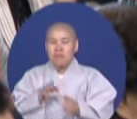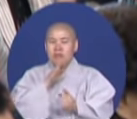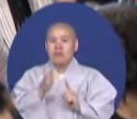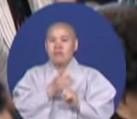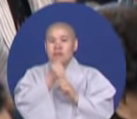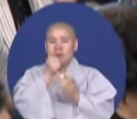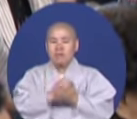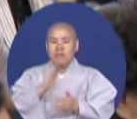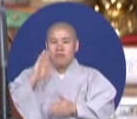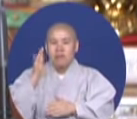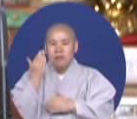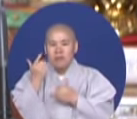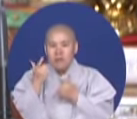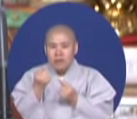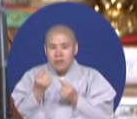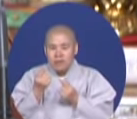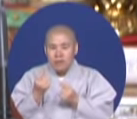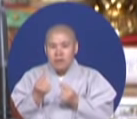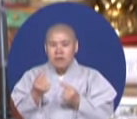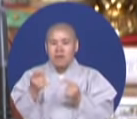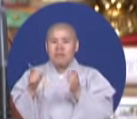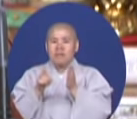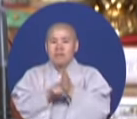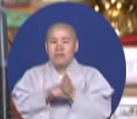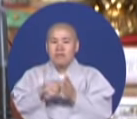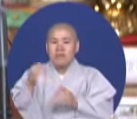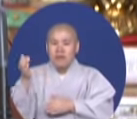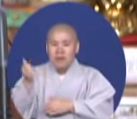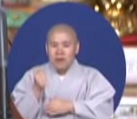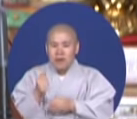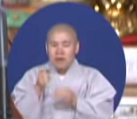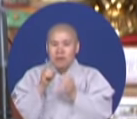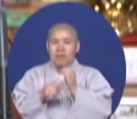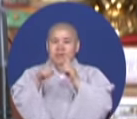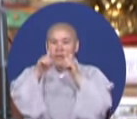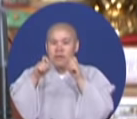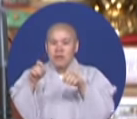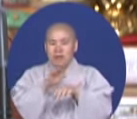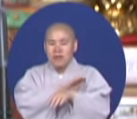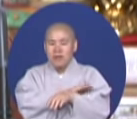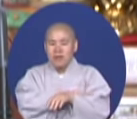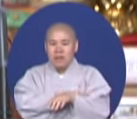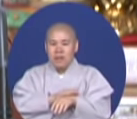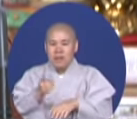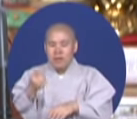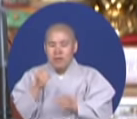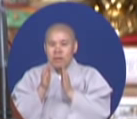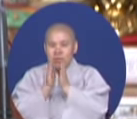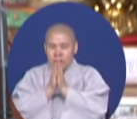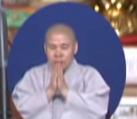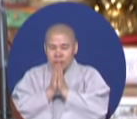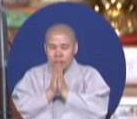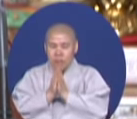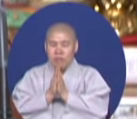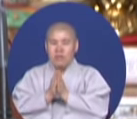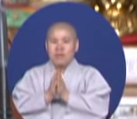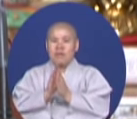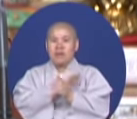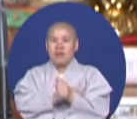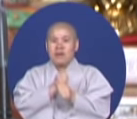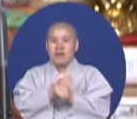거예요. 그러니까 그런 신심으로 절에 잘 나오셔서 기도 잘 하고